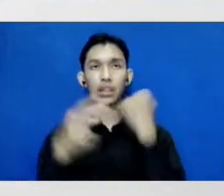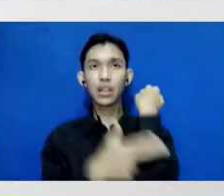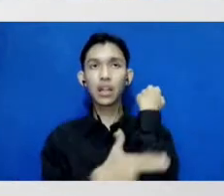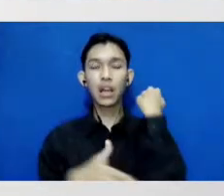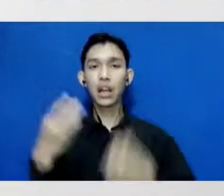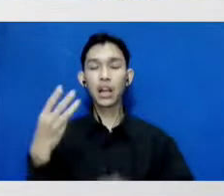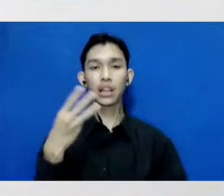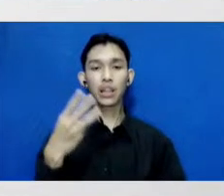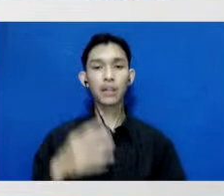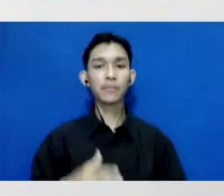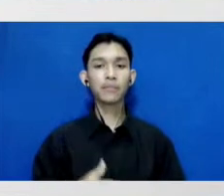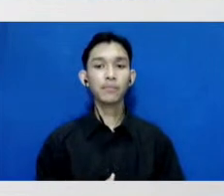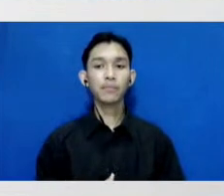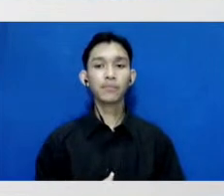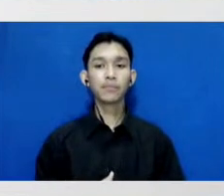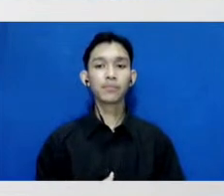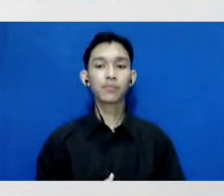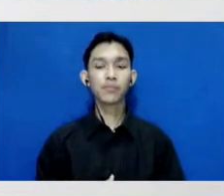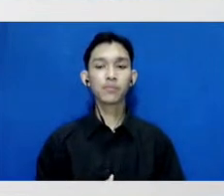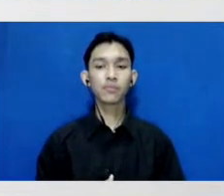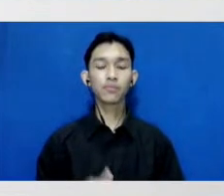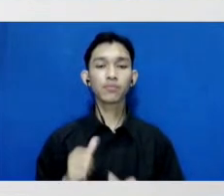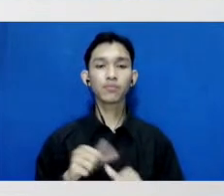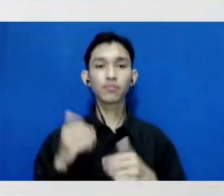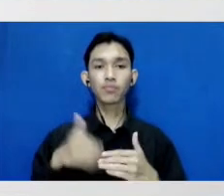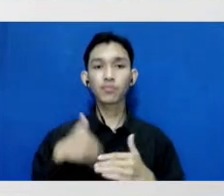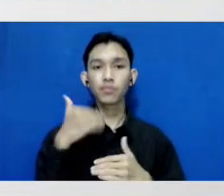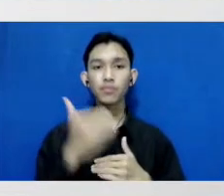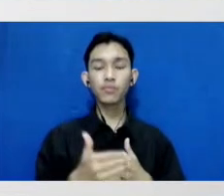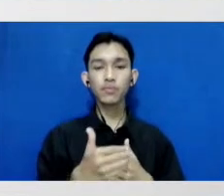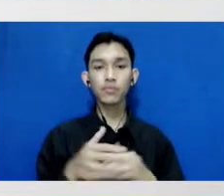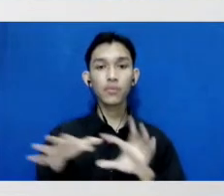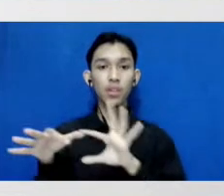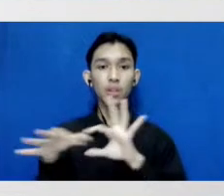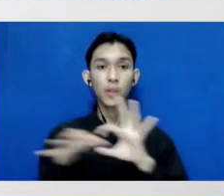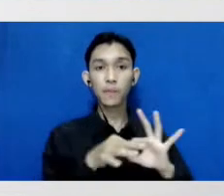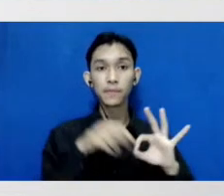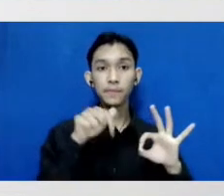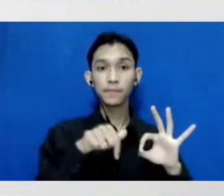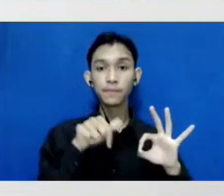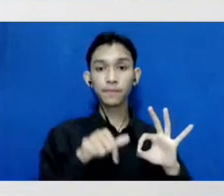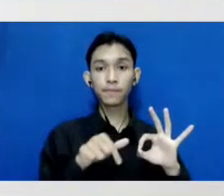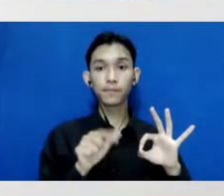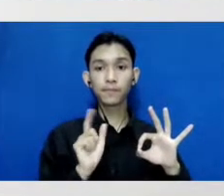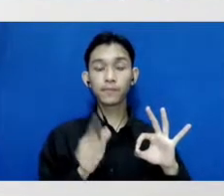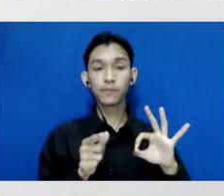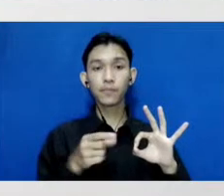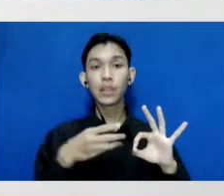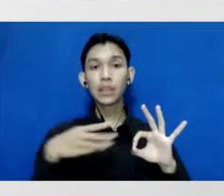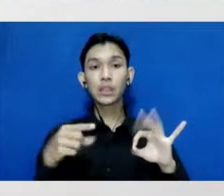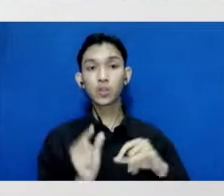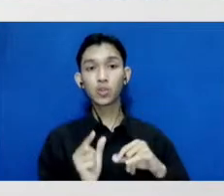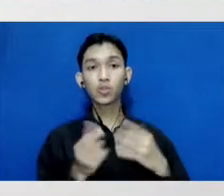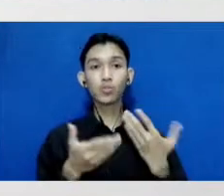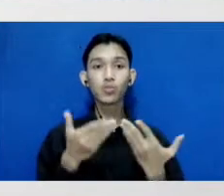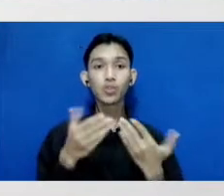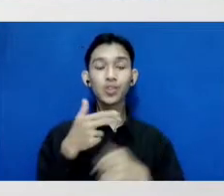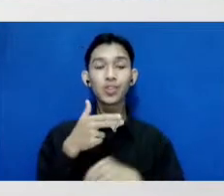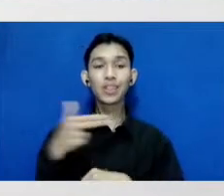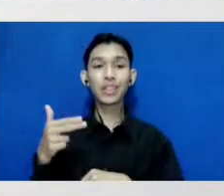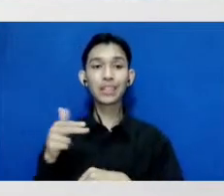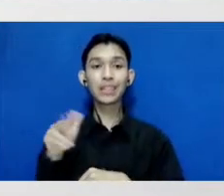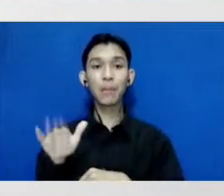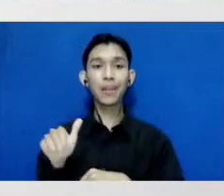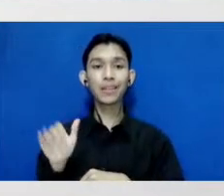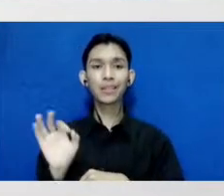Dan tentunya di slide berikutnya, kerjasama ini juga terjadi dengan EU walaupun dengan Indonesia walaupun mungkin masih